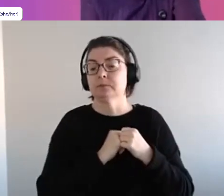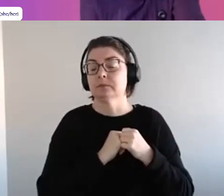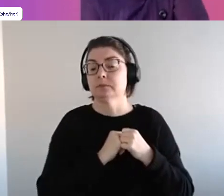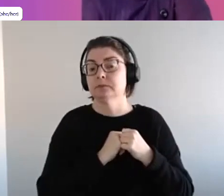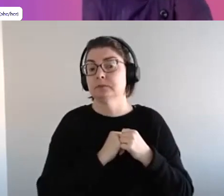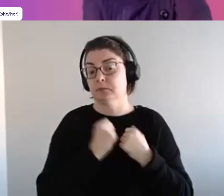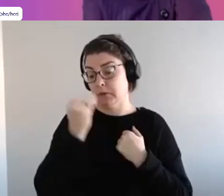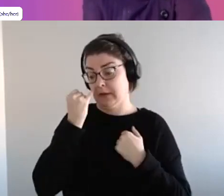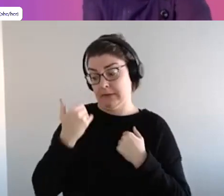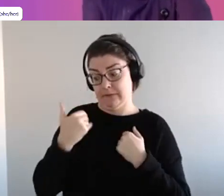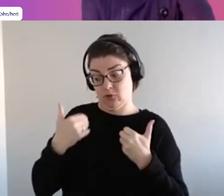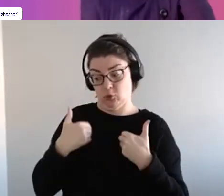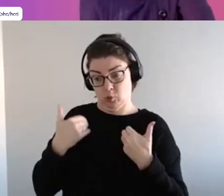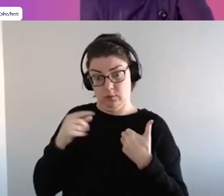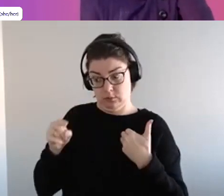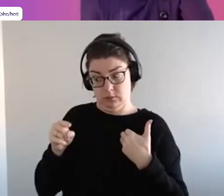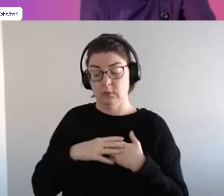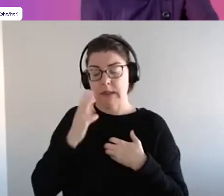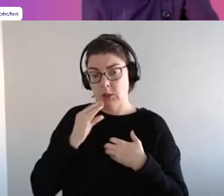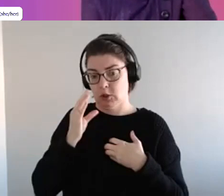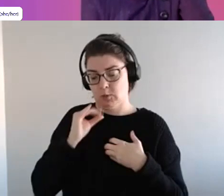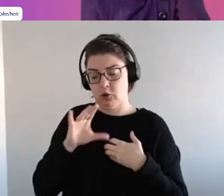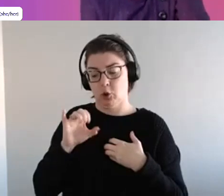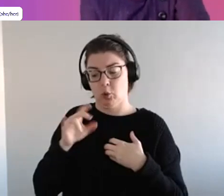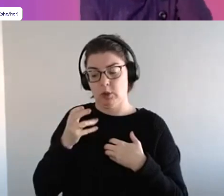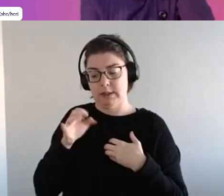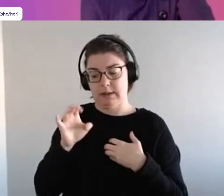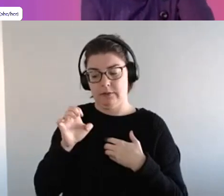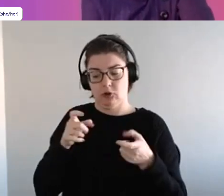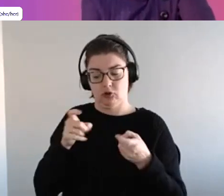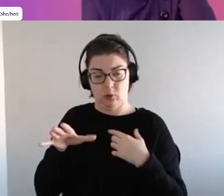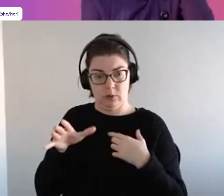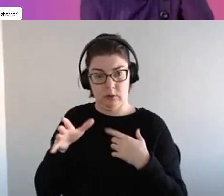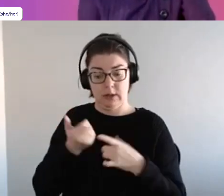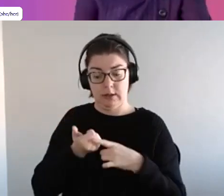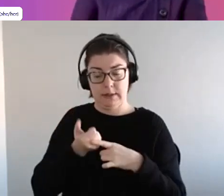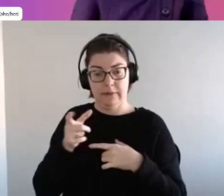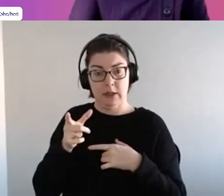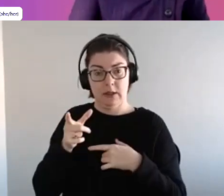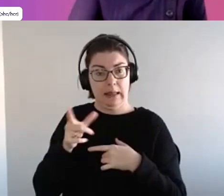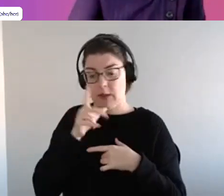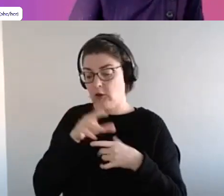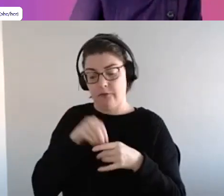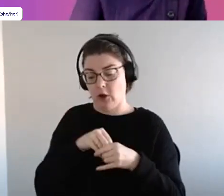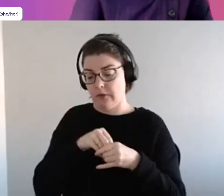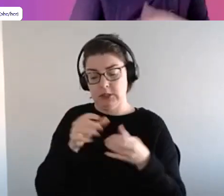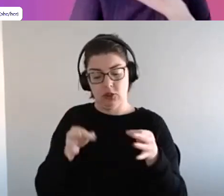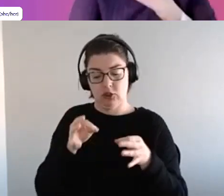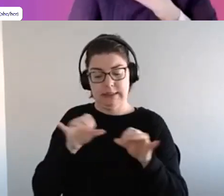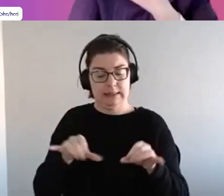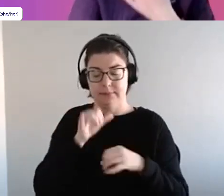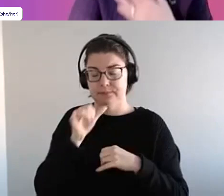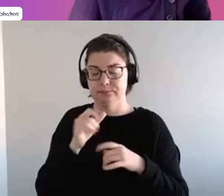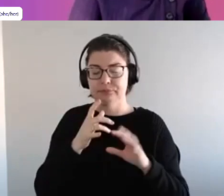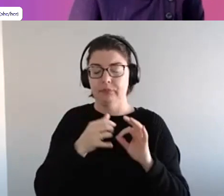lorsqu'il y a un jeune qui est au prise avec le contrôle coercitif mais qui n'est pas impliqué